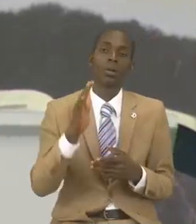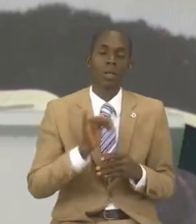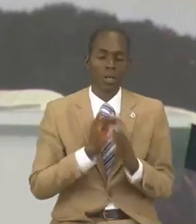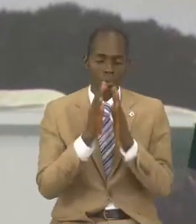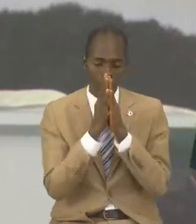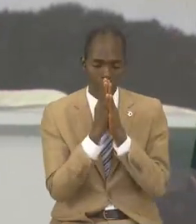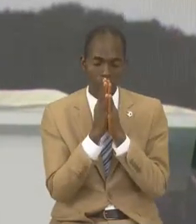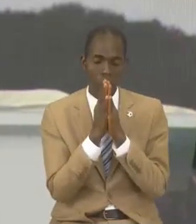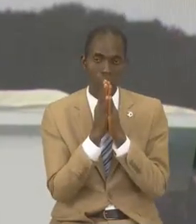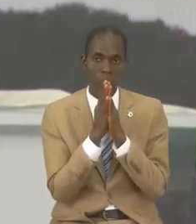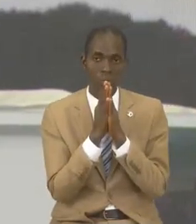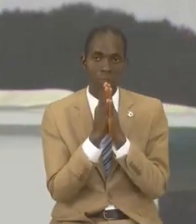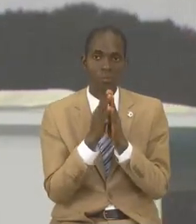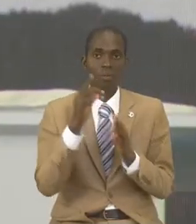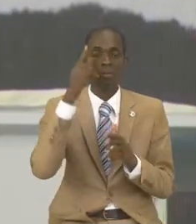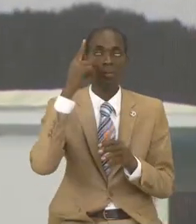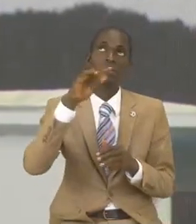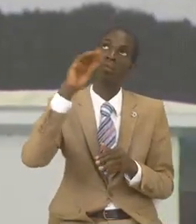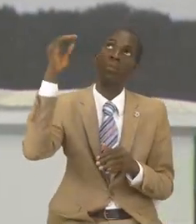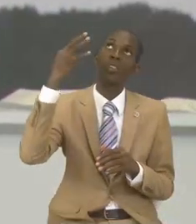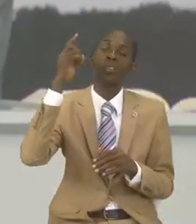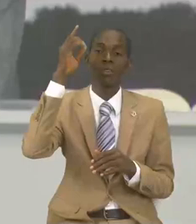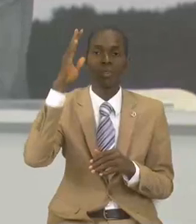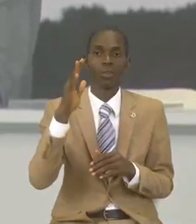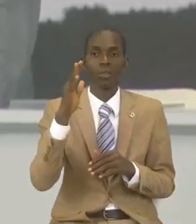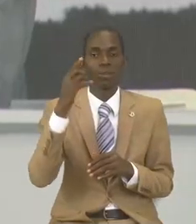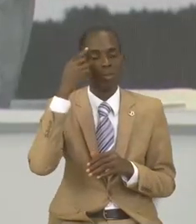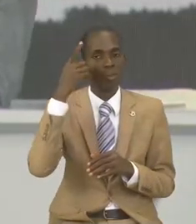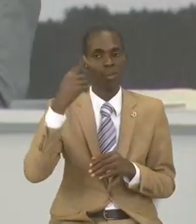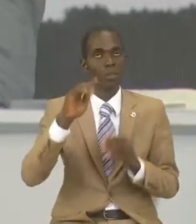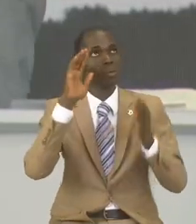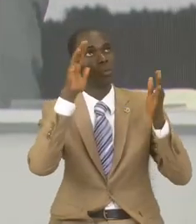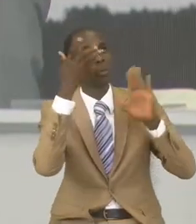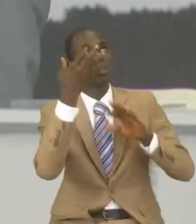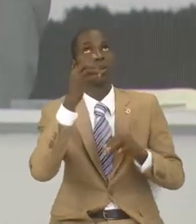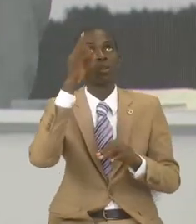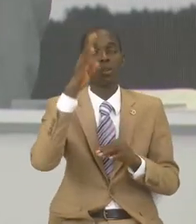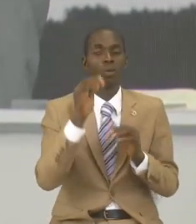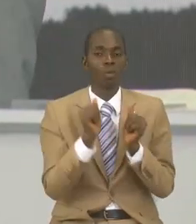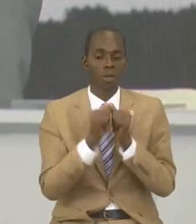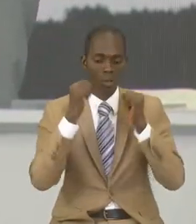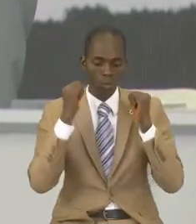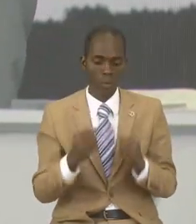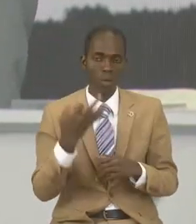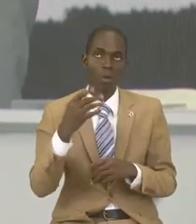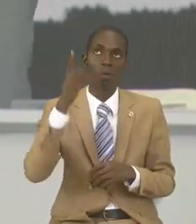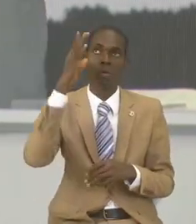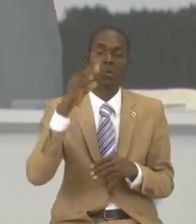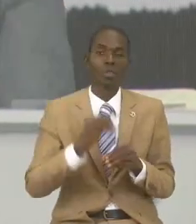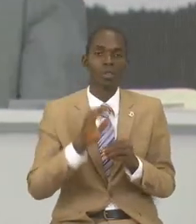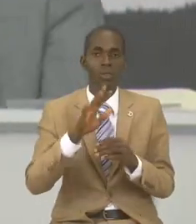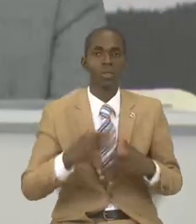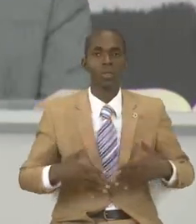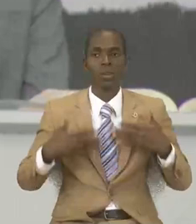Je prie qu'avec la grâce de Dieu, avec la présence de Dieu, avec la puissance de Dieu dans votre